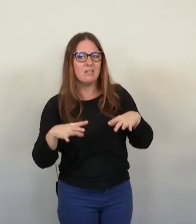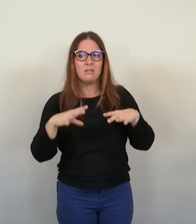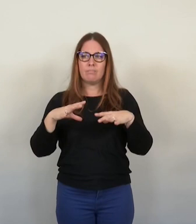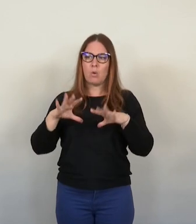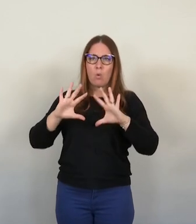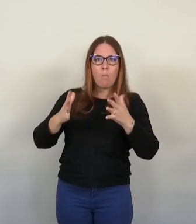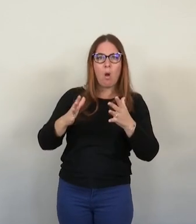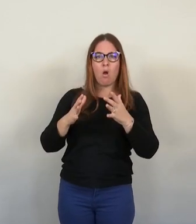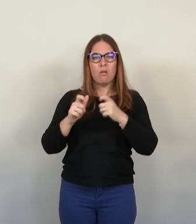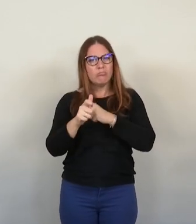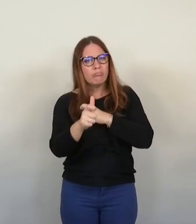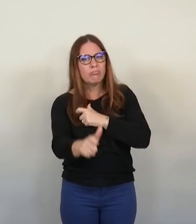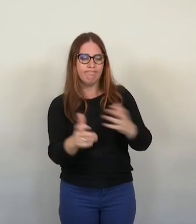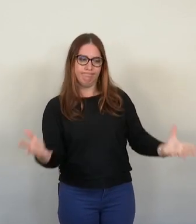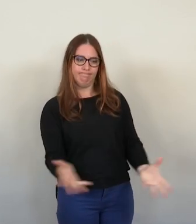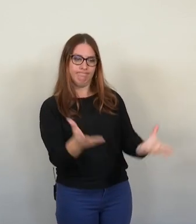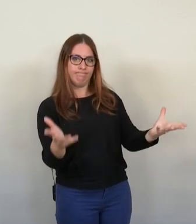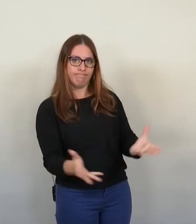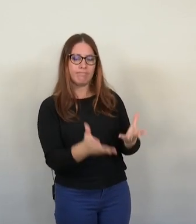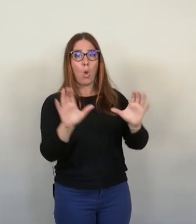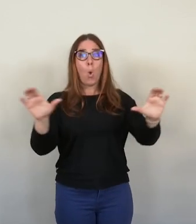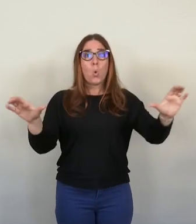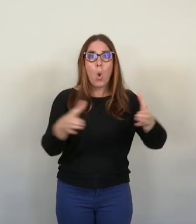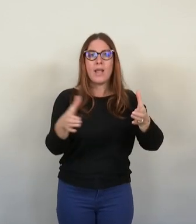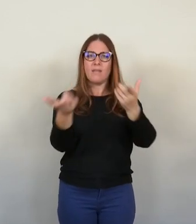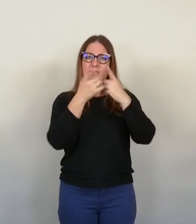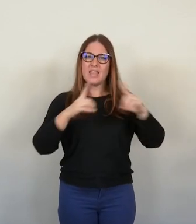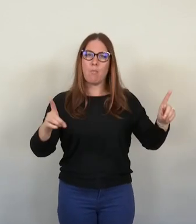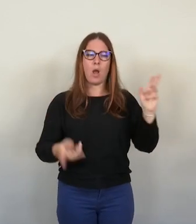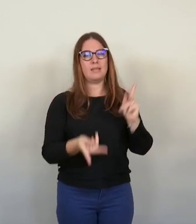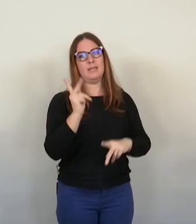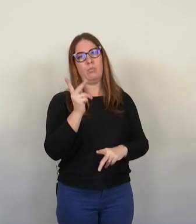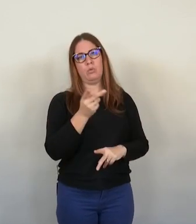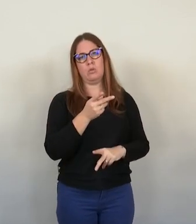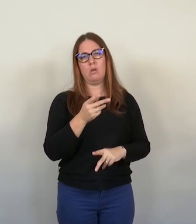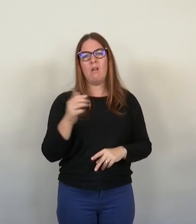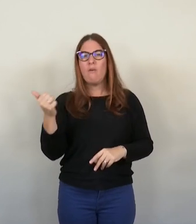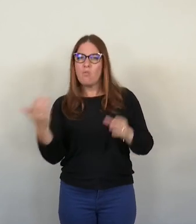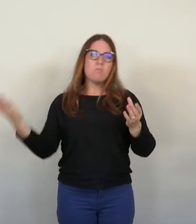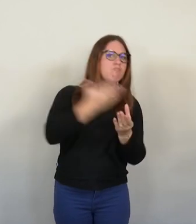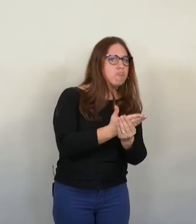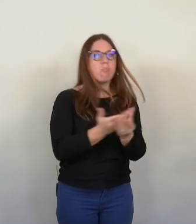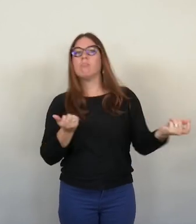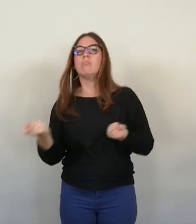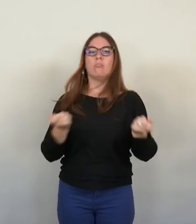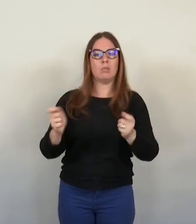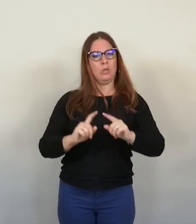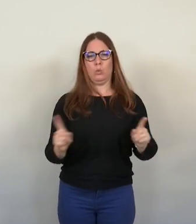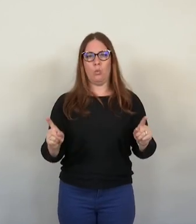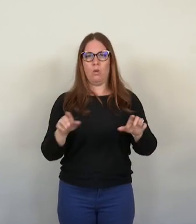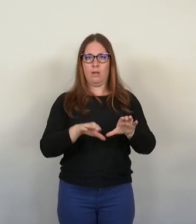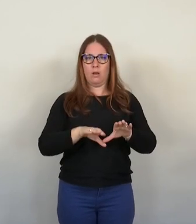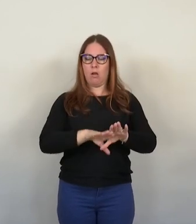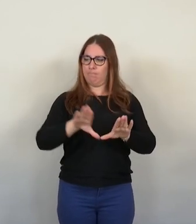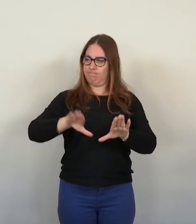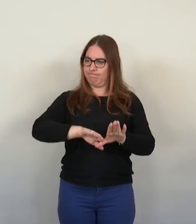notamment de favoriser l'approche collective et démocratique en ne vous imissant pas dans la gestion du futur dispositif en